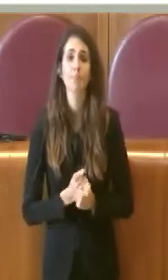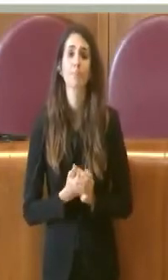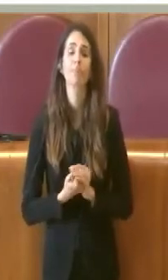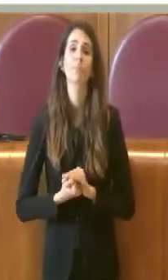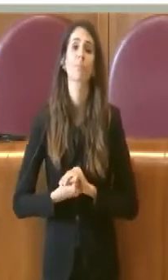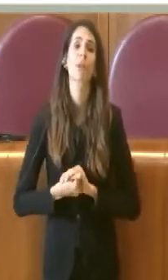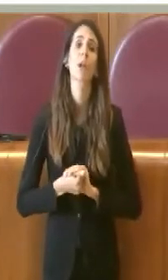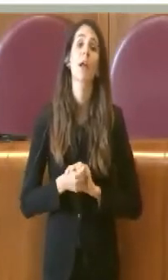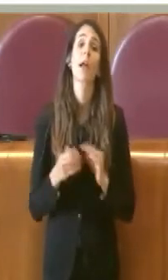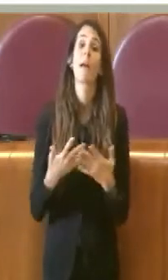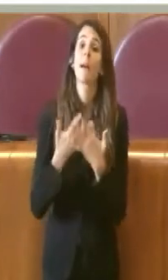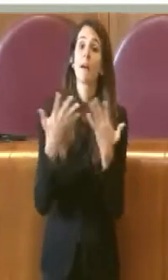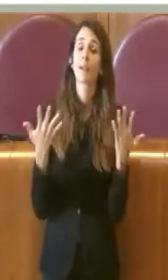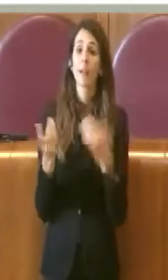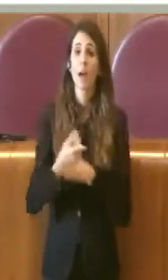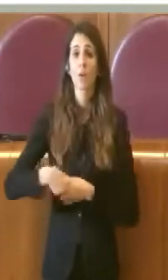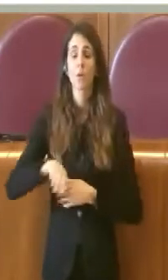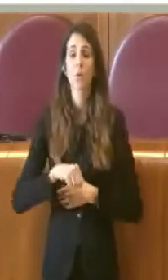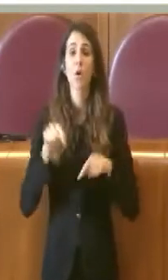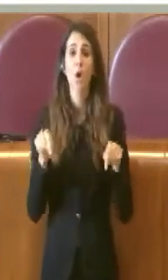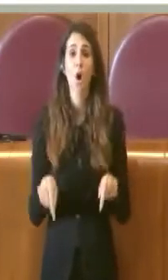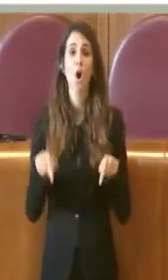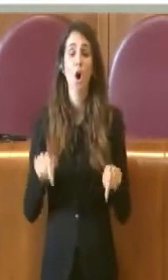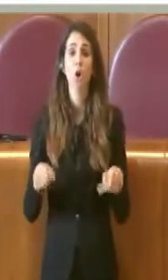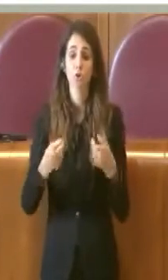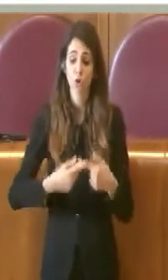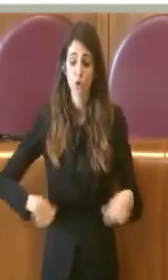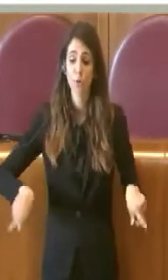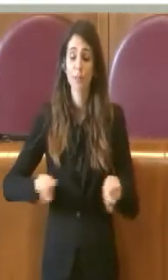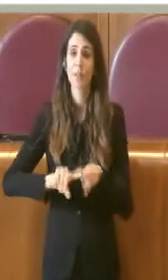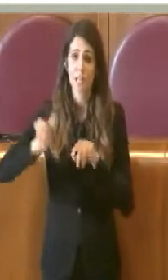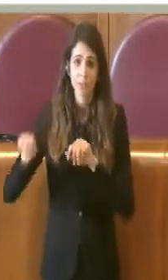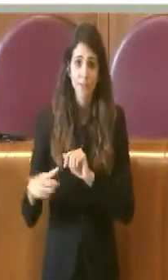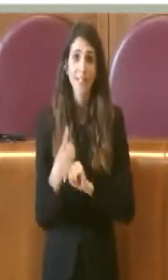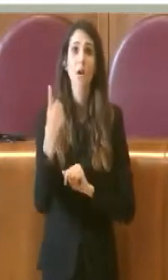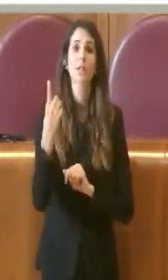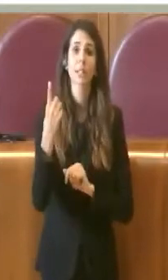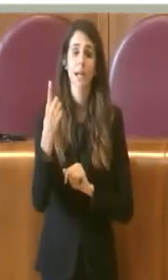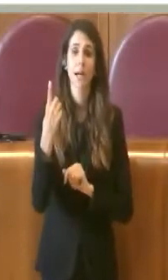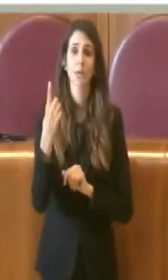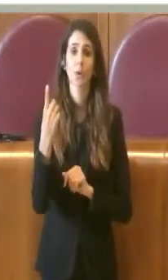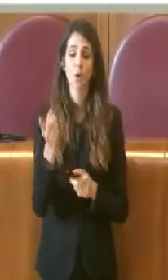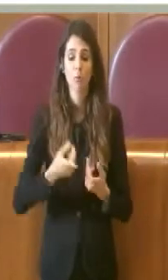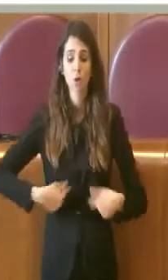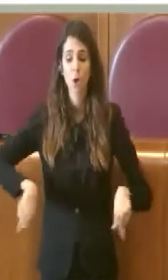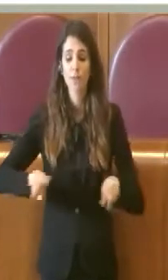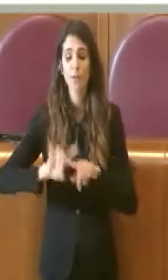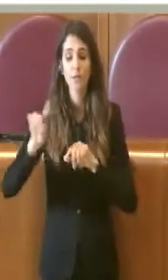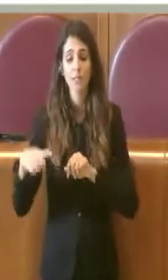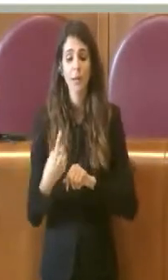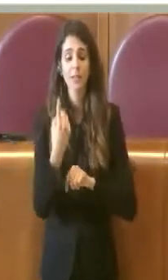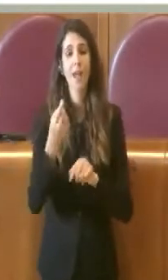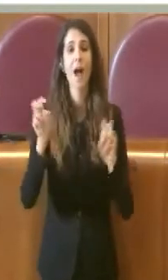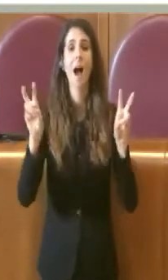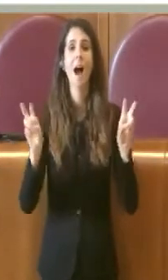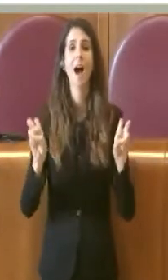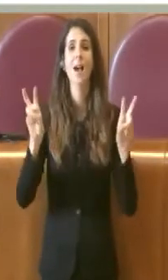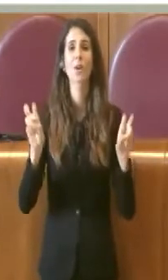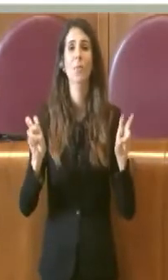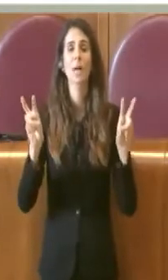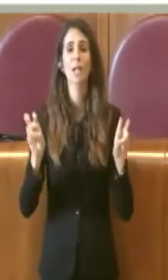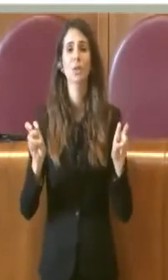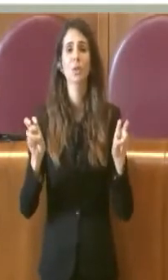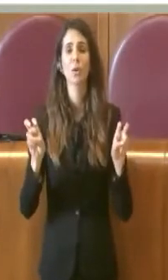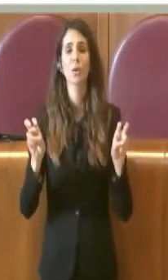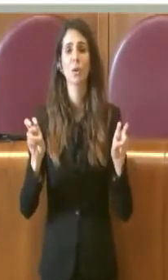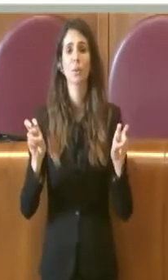È ovvio che noi stiamo facendo questo consiglio straordinario e stiamo parlando di una